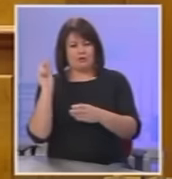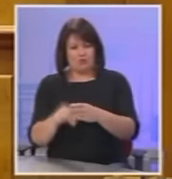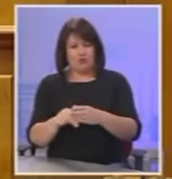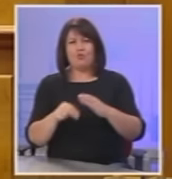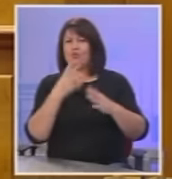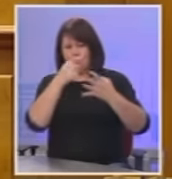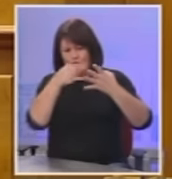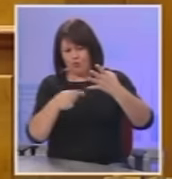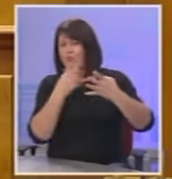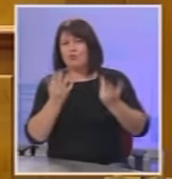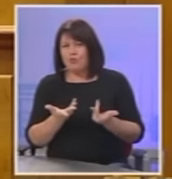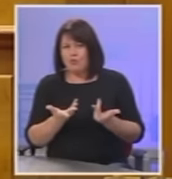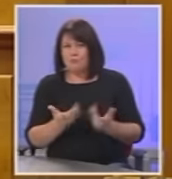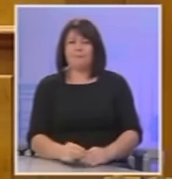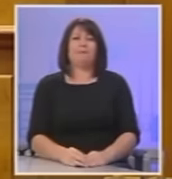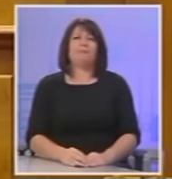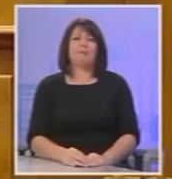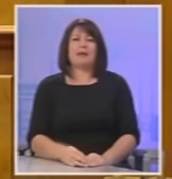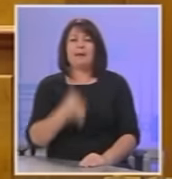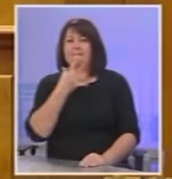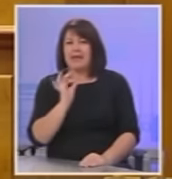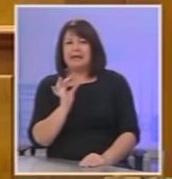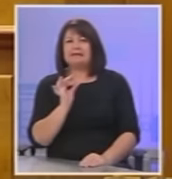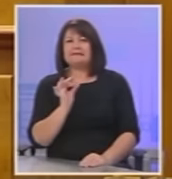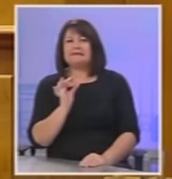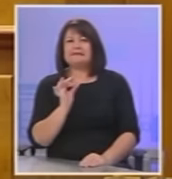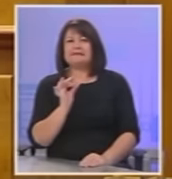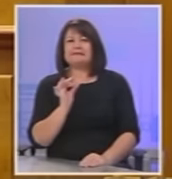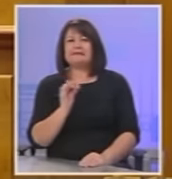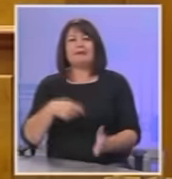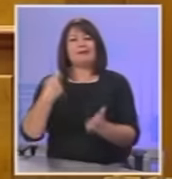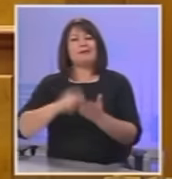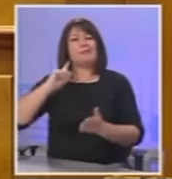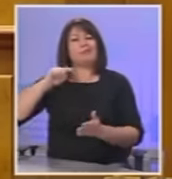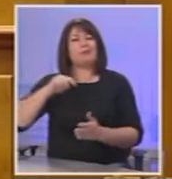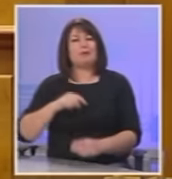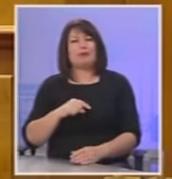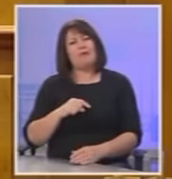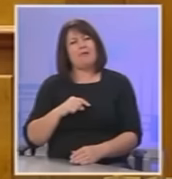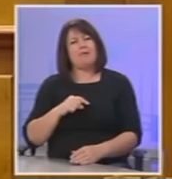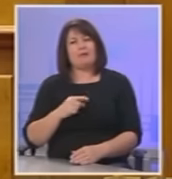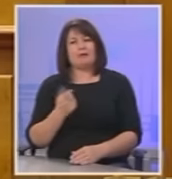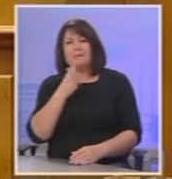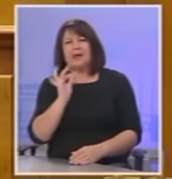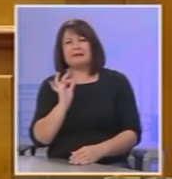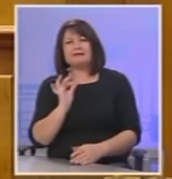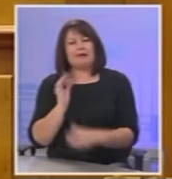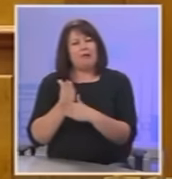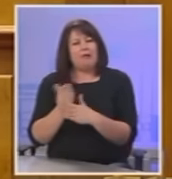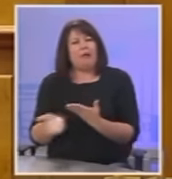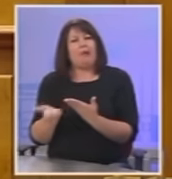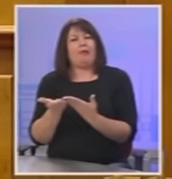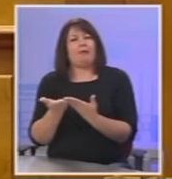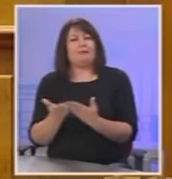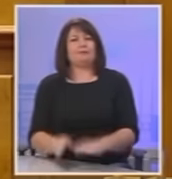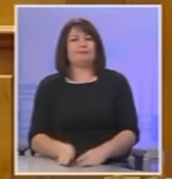επίσης γιατί εκτός των άλλων κλείνει το μάτι στους κατεπάγγελμα φοροφυγάδες. Και το κάνετε, προσέξτε, για δεύτερη